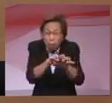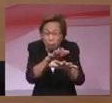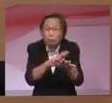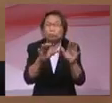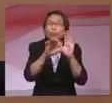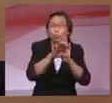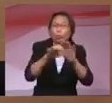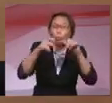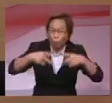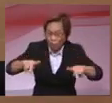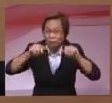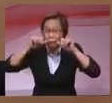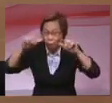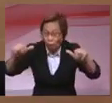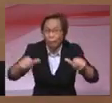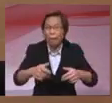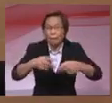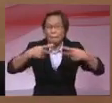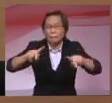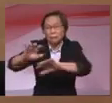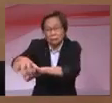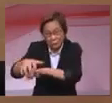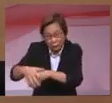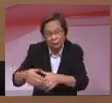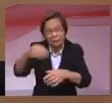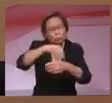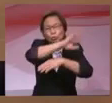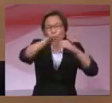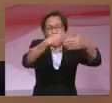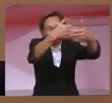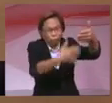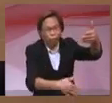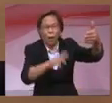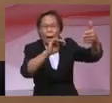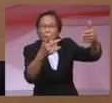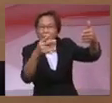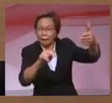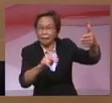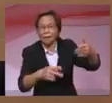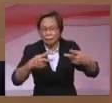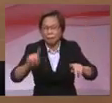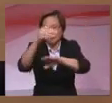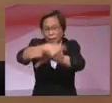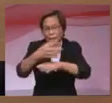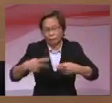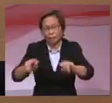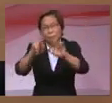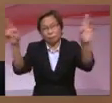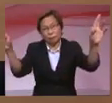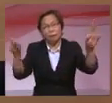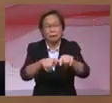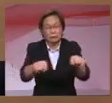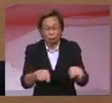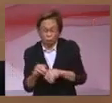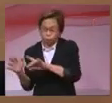Seperti pasar awam, pasar tani. Ini semua ada ni dalam MKN ni. Pasar malam dan juga pasar raya.